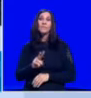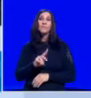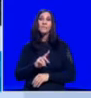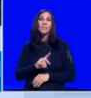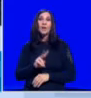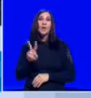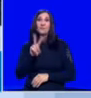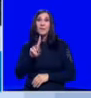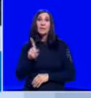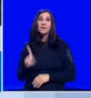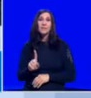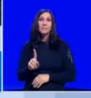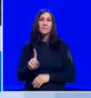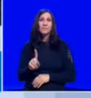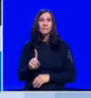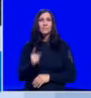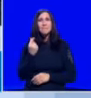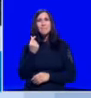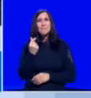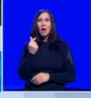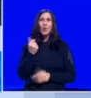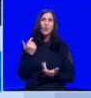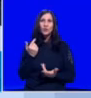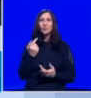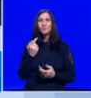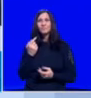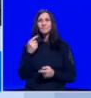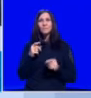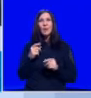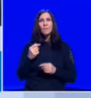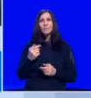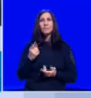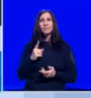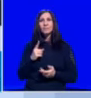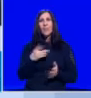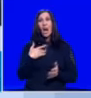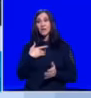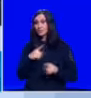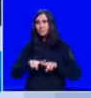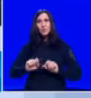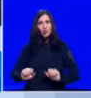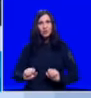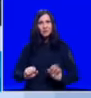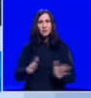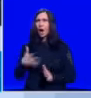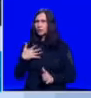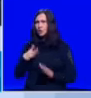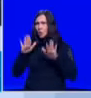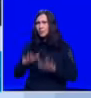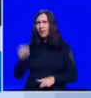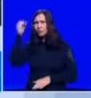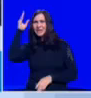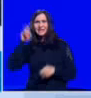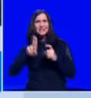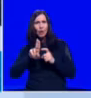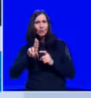не сме боси в юридическите среди. Аз след мъничко ще разговарям с конституционалист. Все пак аз съм юрист, освен всичко друго, но все пак да ви кажа... Искате ли да останете доцент Цеков да